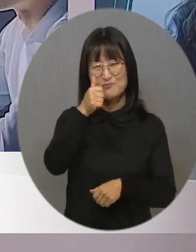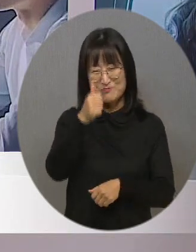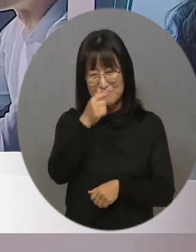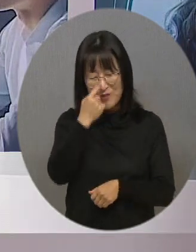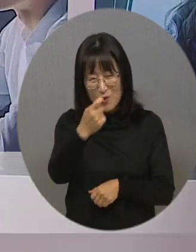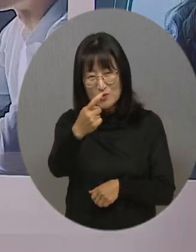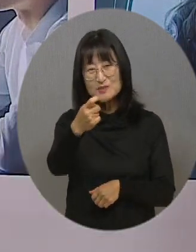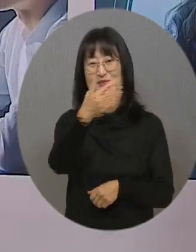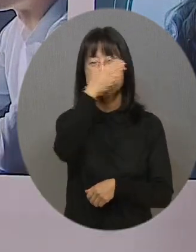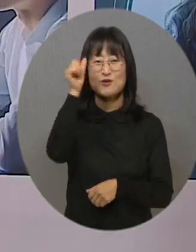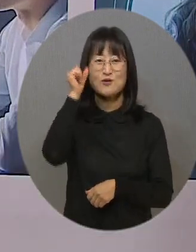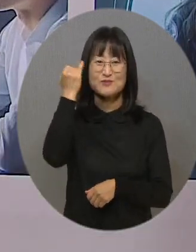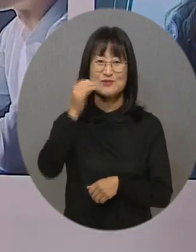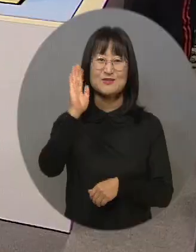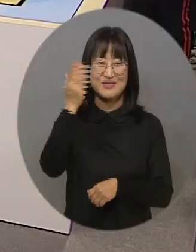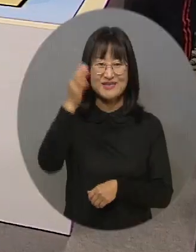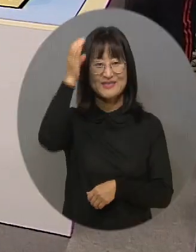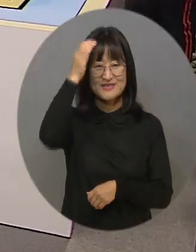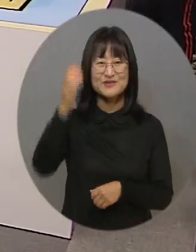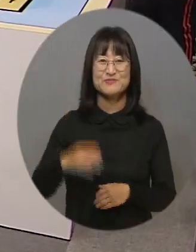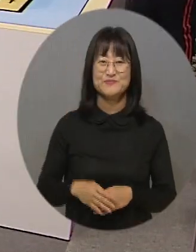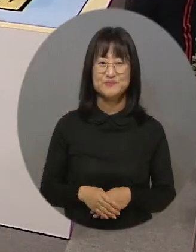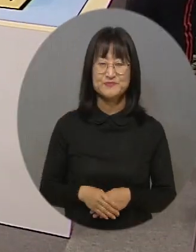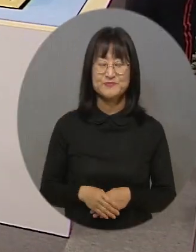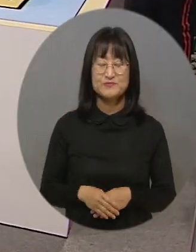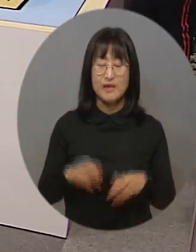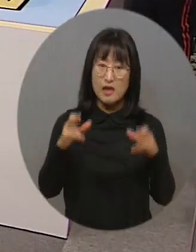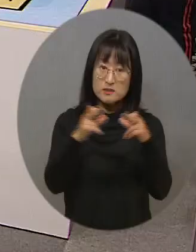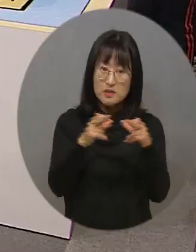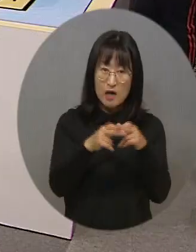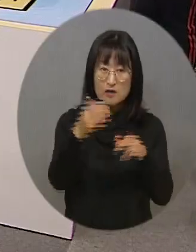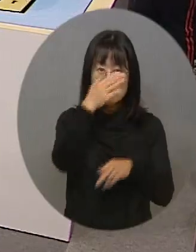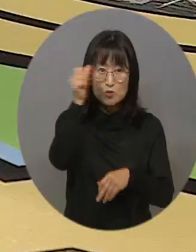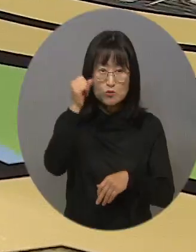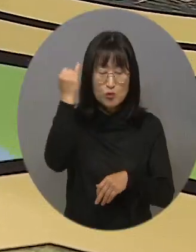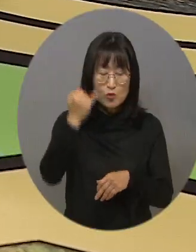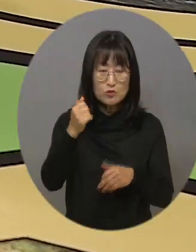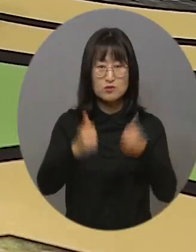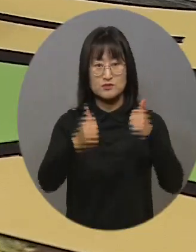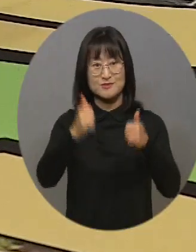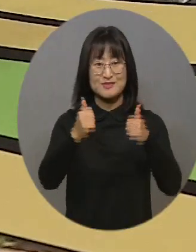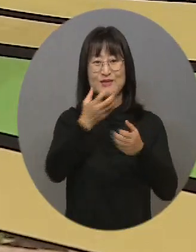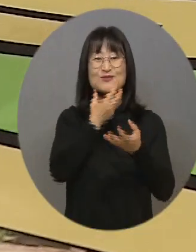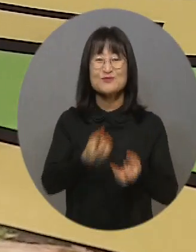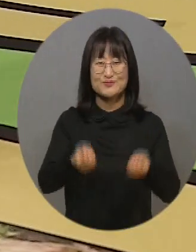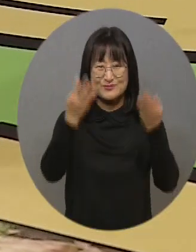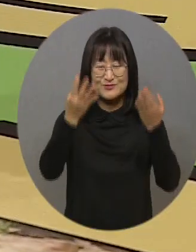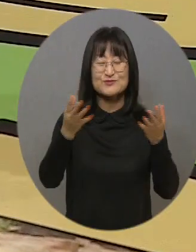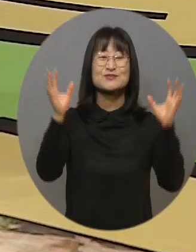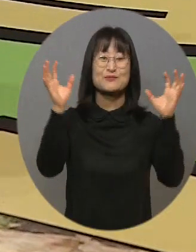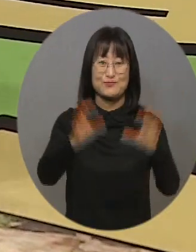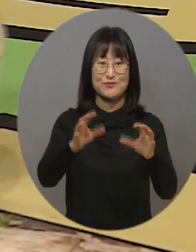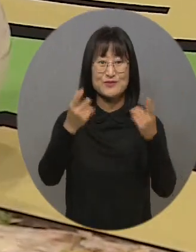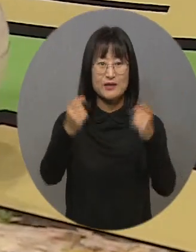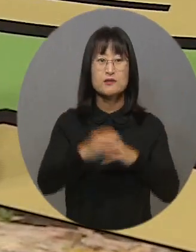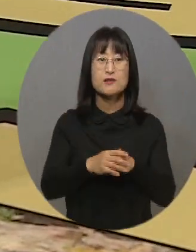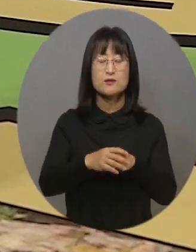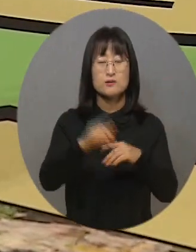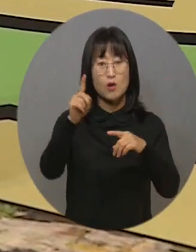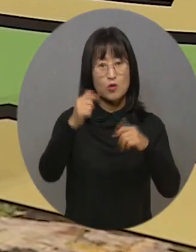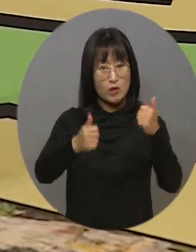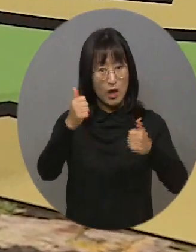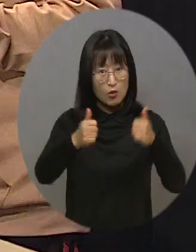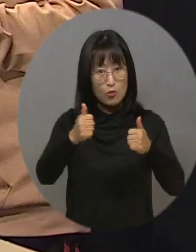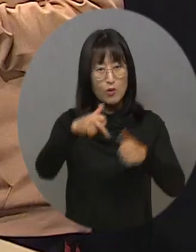네, 바랍니다. 네. 장애 청소년들이 펼치는 축제의 장. 이번 대회가 단순한